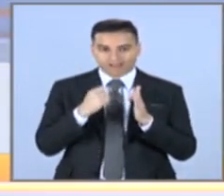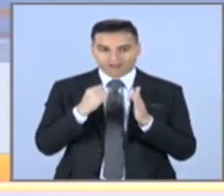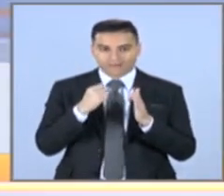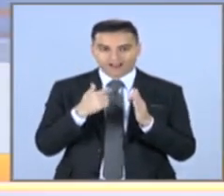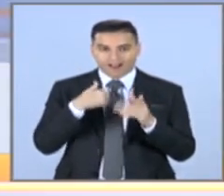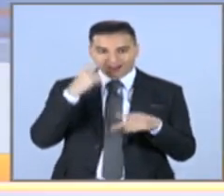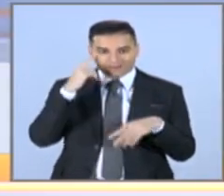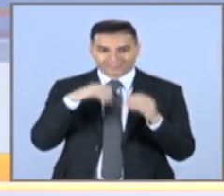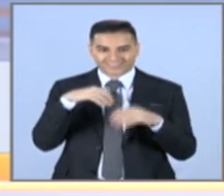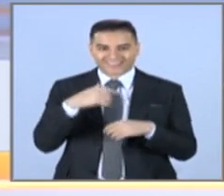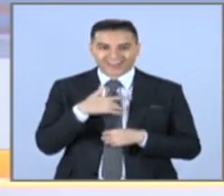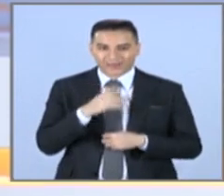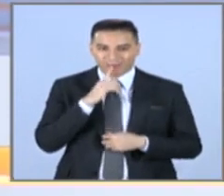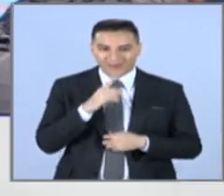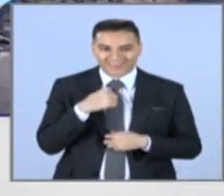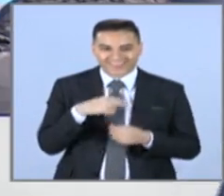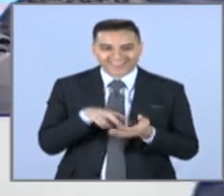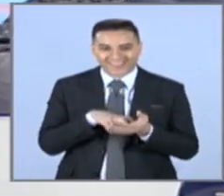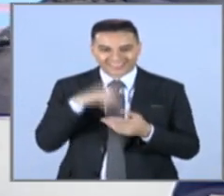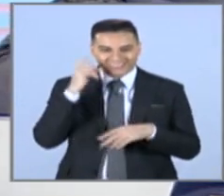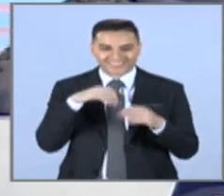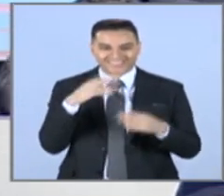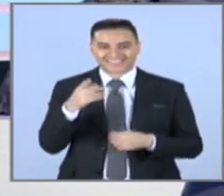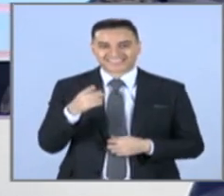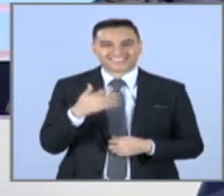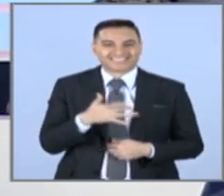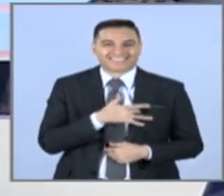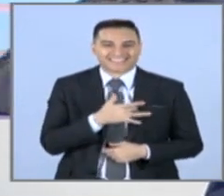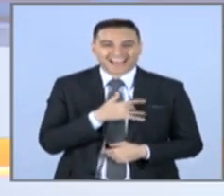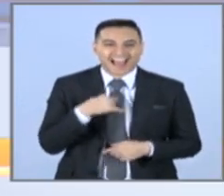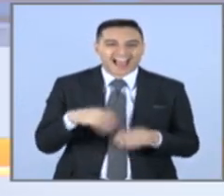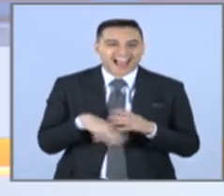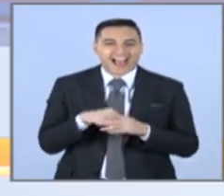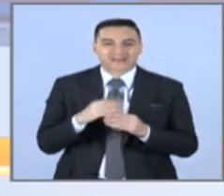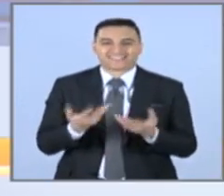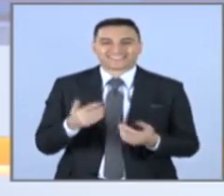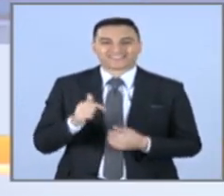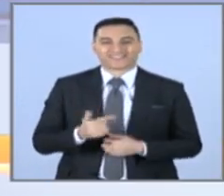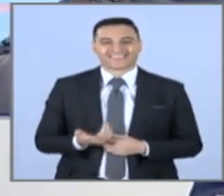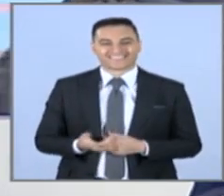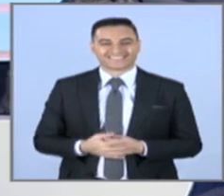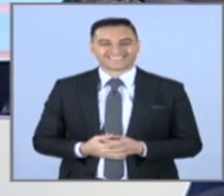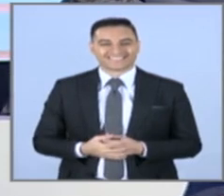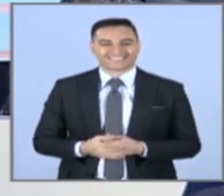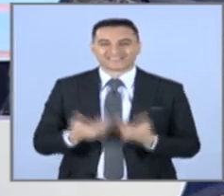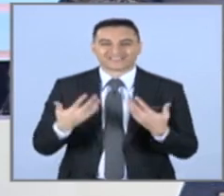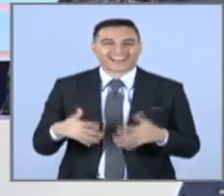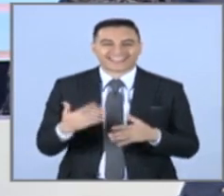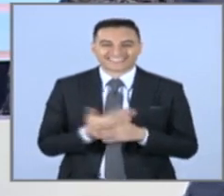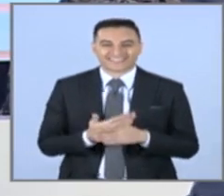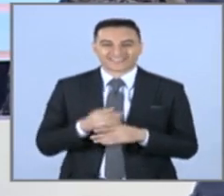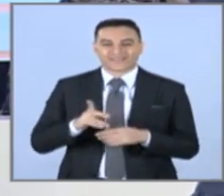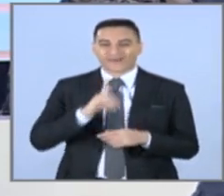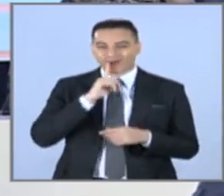أنا مرحوم، أنا أصلا مش قادر. طب أنت صعبان عليا، أعمل إيه دلوقتي؟ مش قادر ليه بس؟